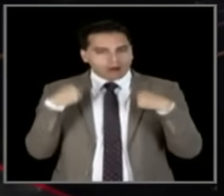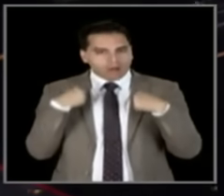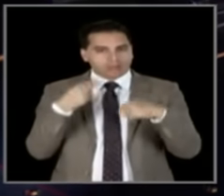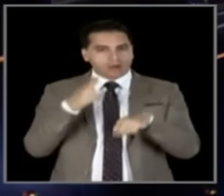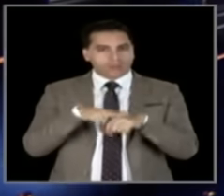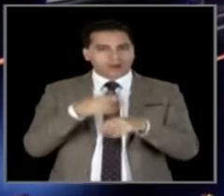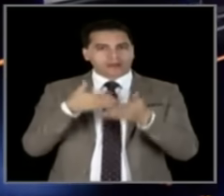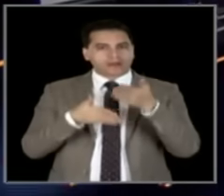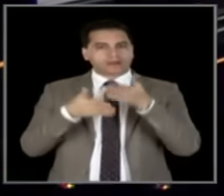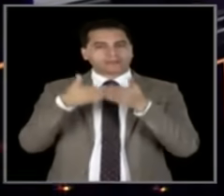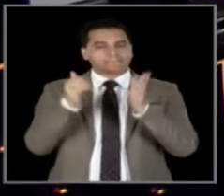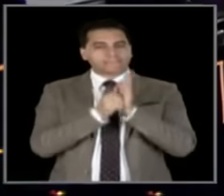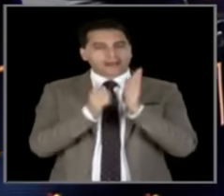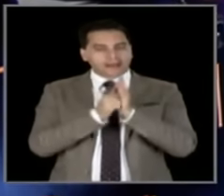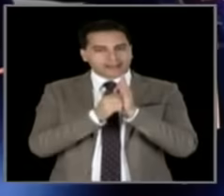جامعية.